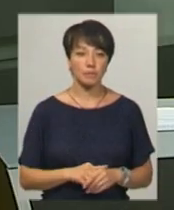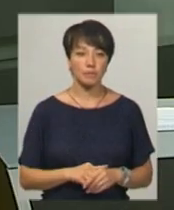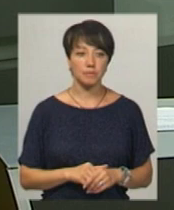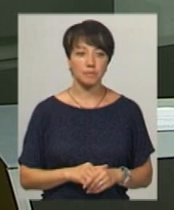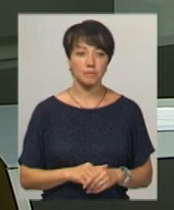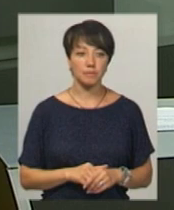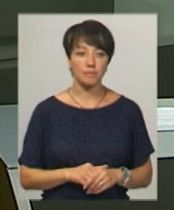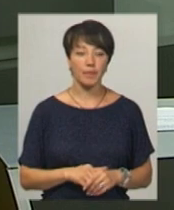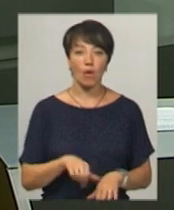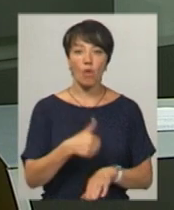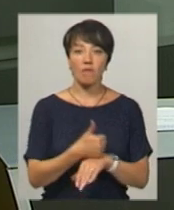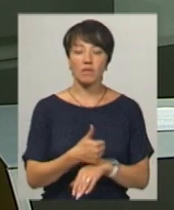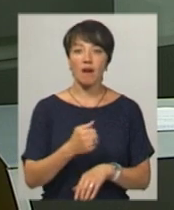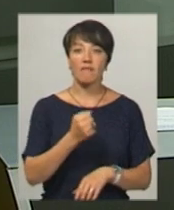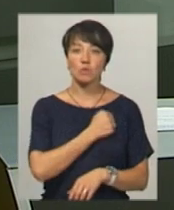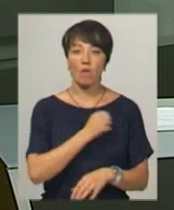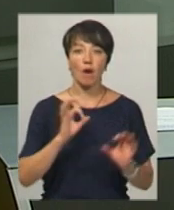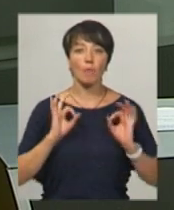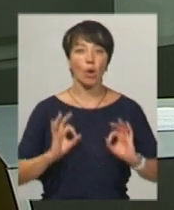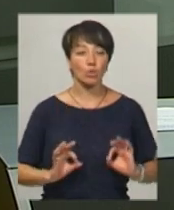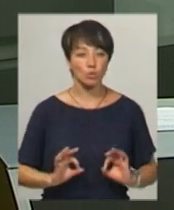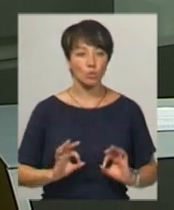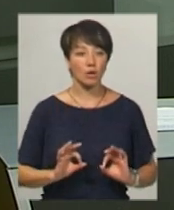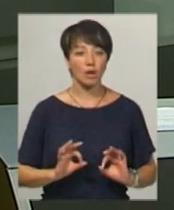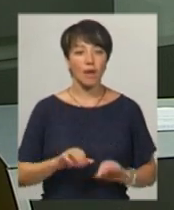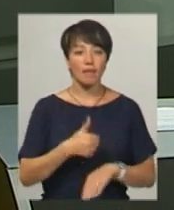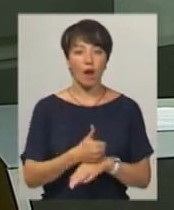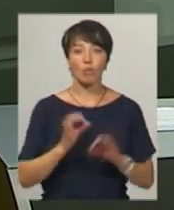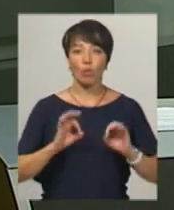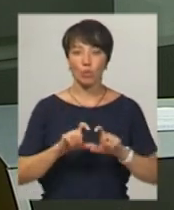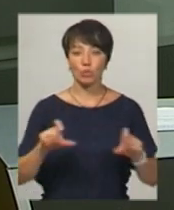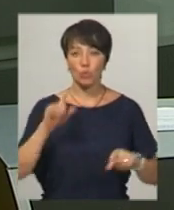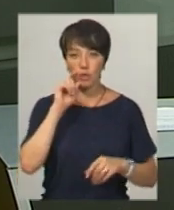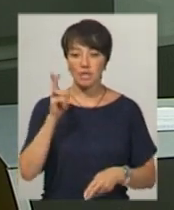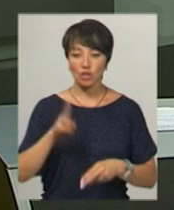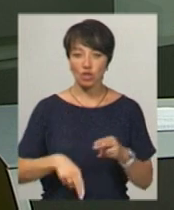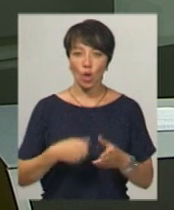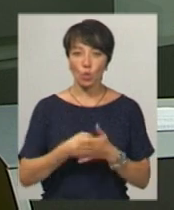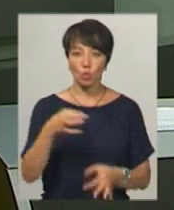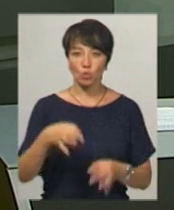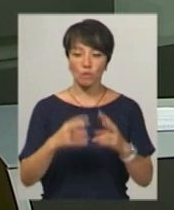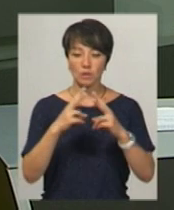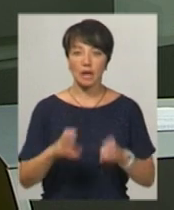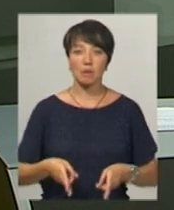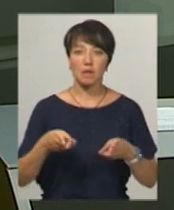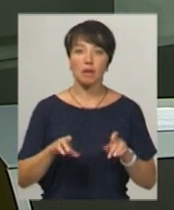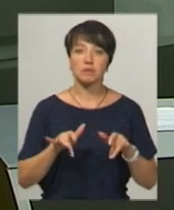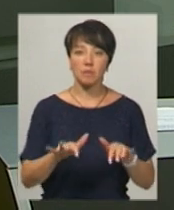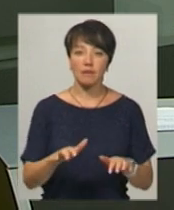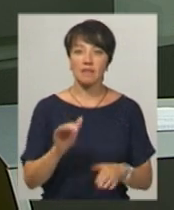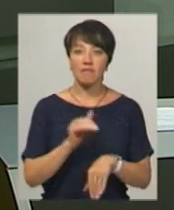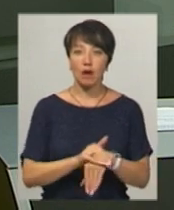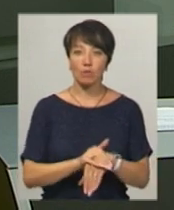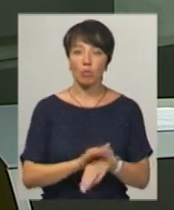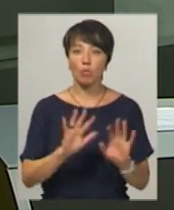Нагадаю, головна військова прокуратура Генеральної прокуратури України закінчила досудове розслідування у кримінальному провадженні за